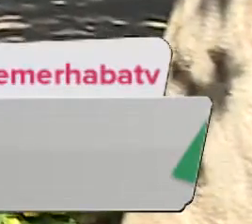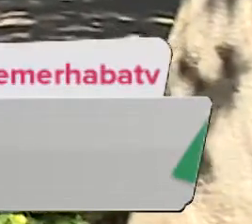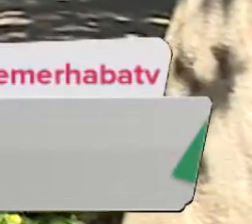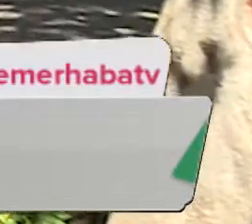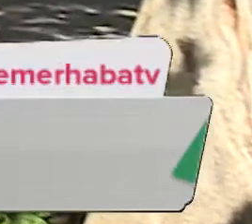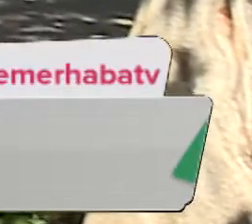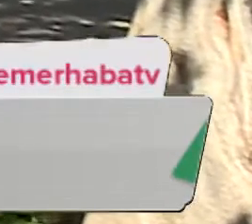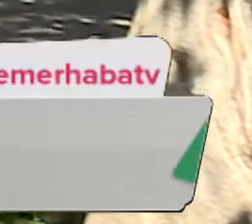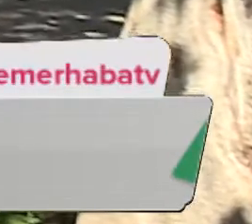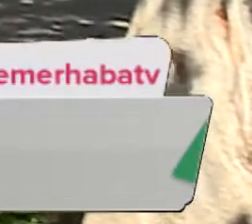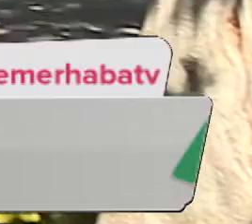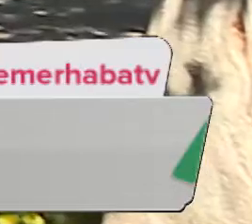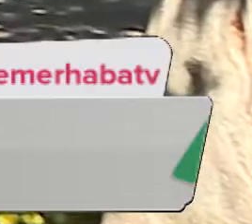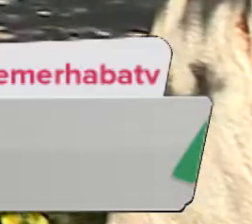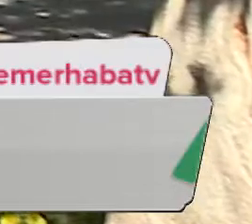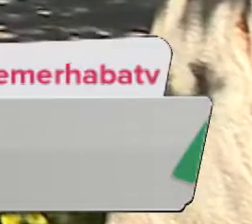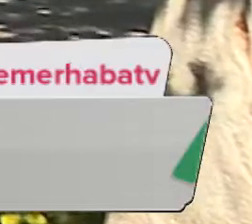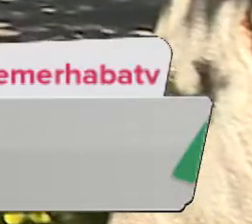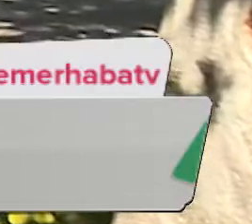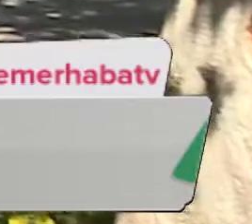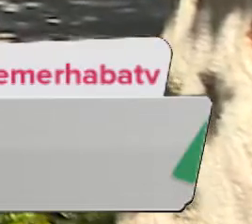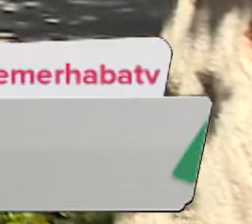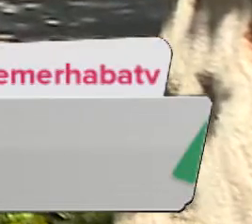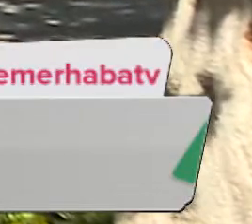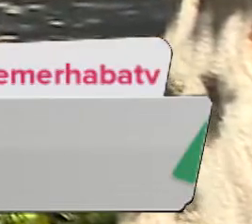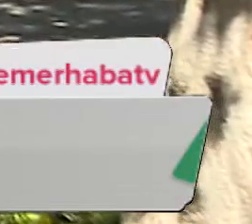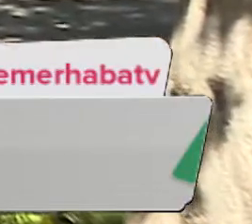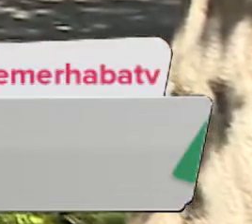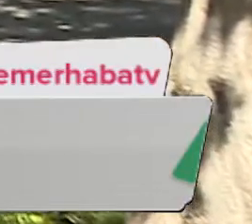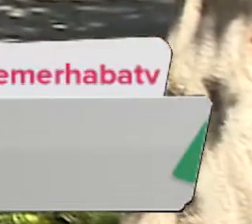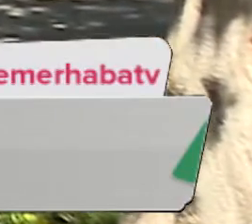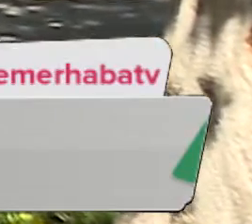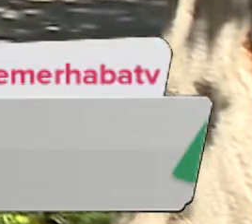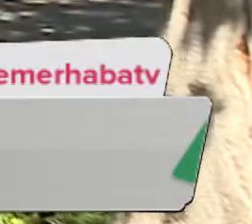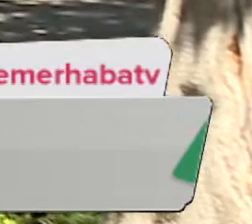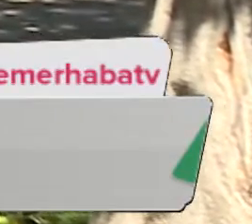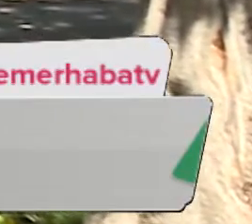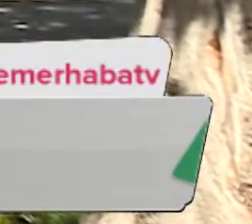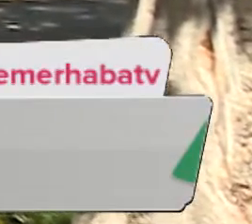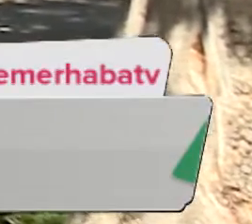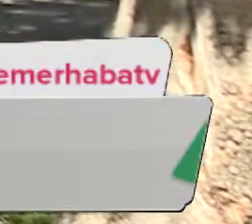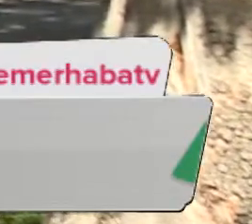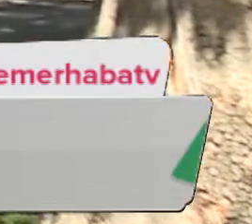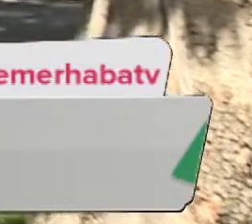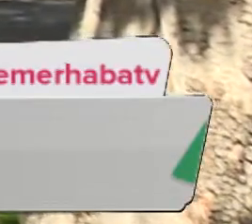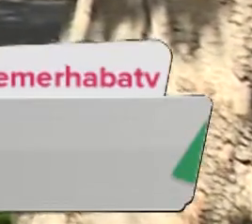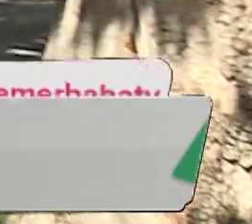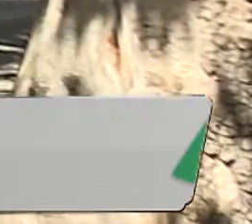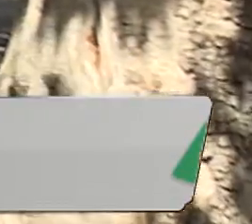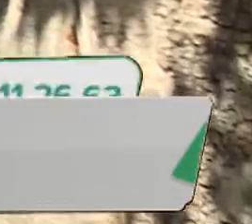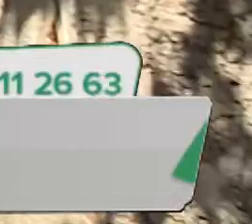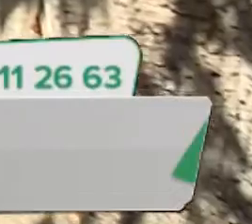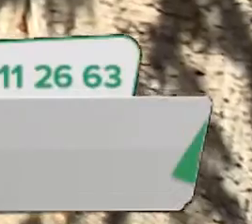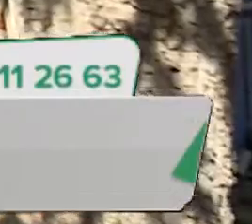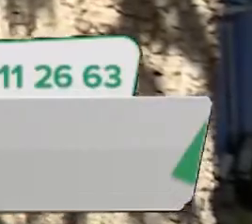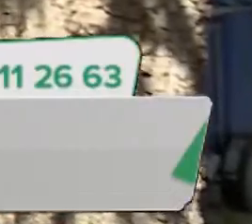ihtimali oluyordu mesela o annesi Tabii ki çocuk olduğu için ona özele özele birçok şey yapıyordu onlar o arkadaşlarıyla